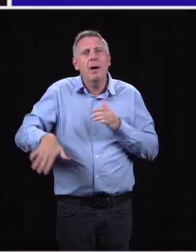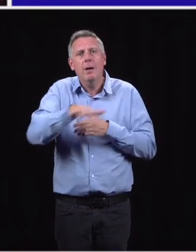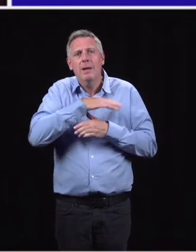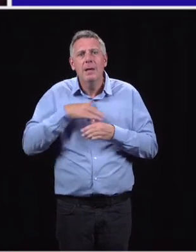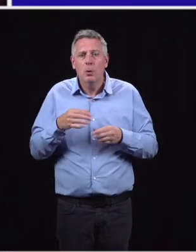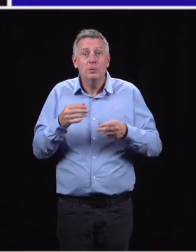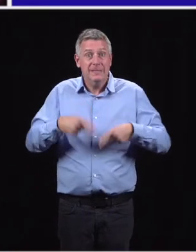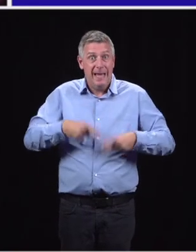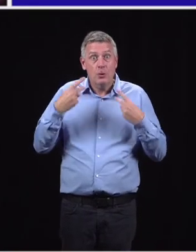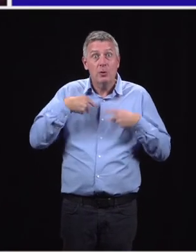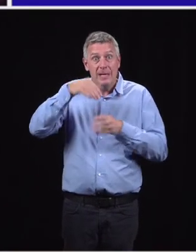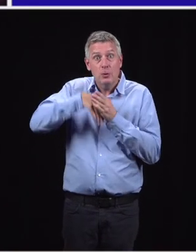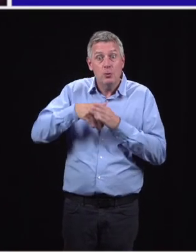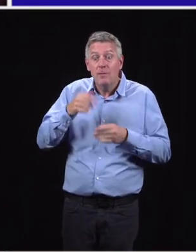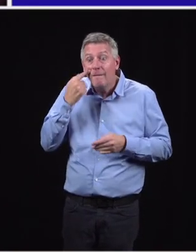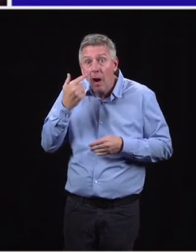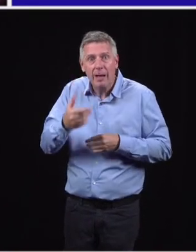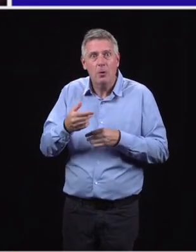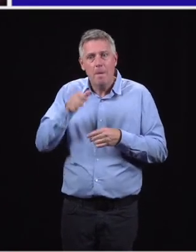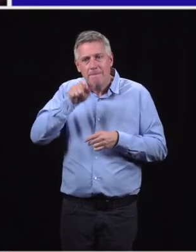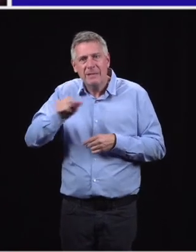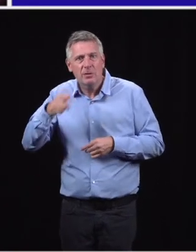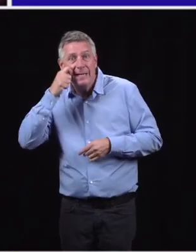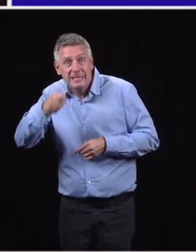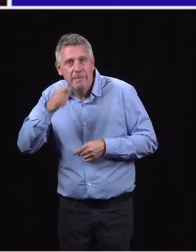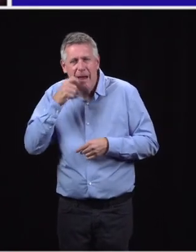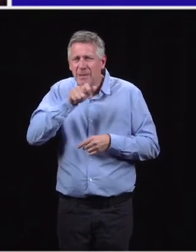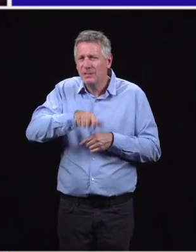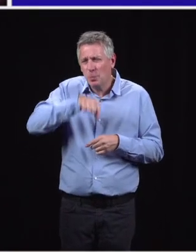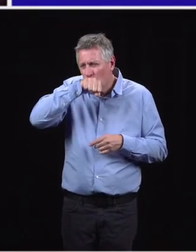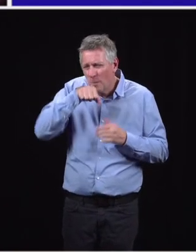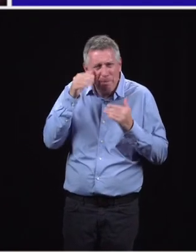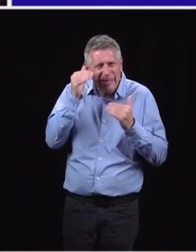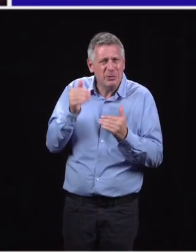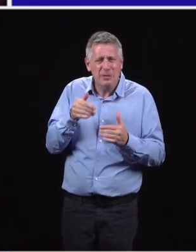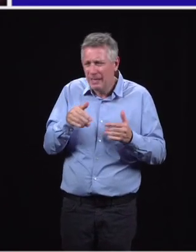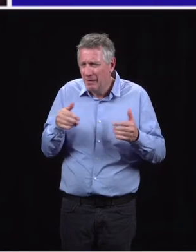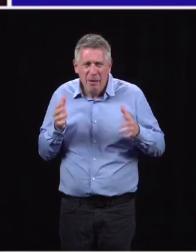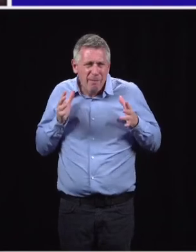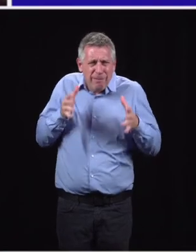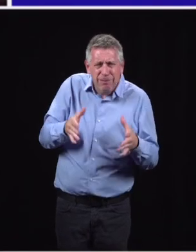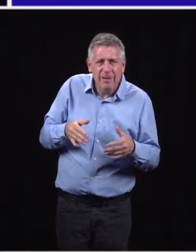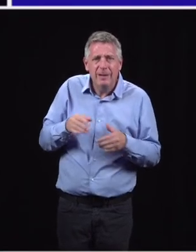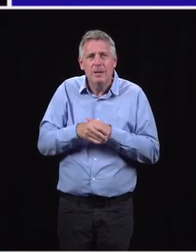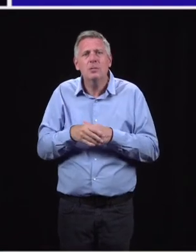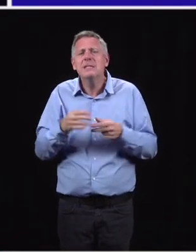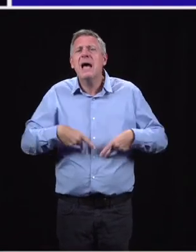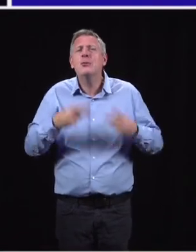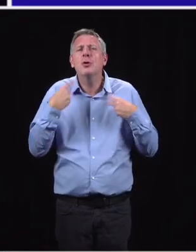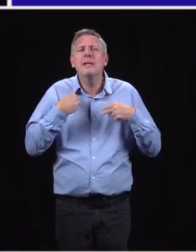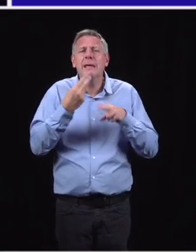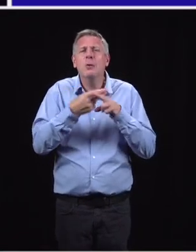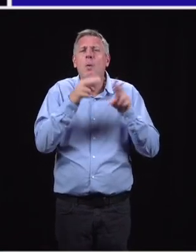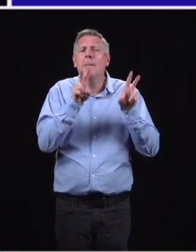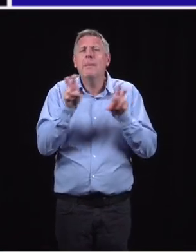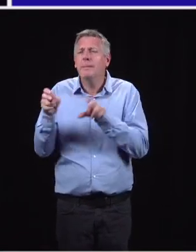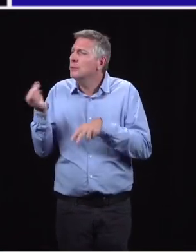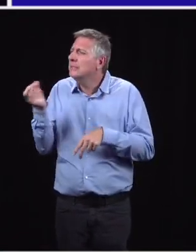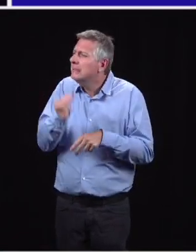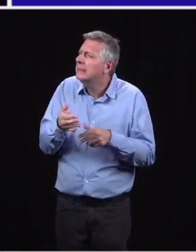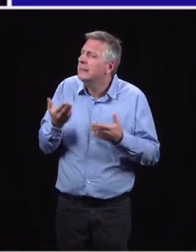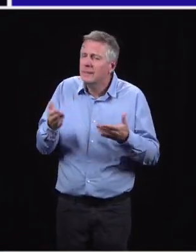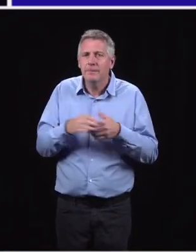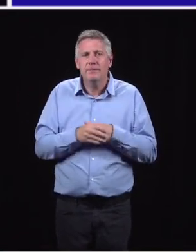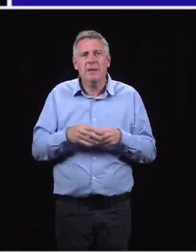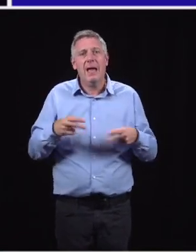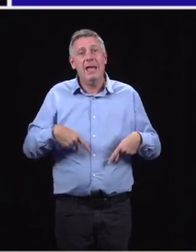passionnés des experts il y aura tout type de coaching tu peux nous citer quelques ateliers qui deviennent comme ça en tête oui bien sûr vous allez avoir plein les ateliers des